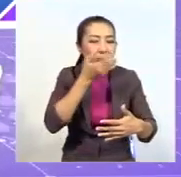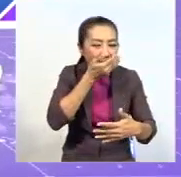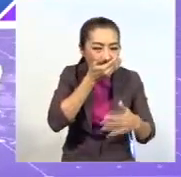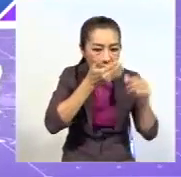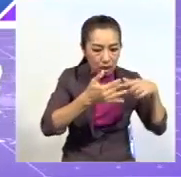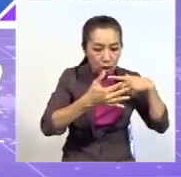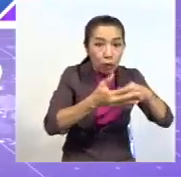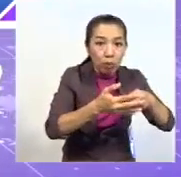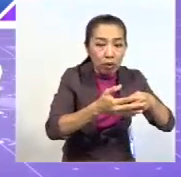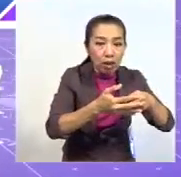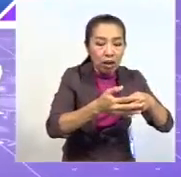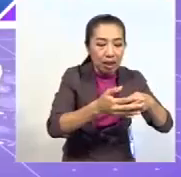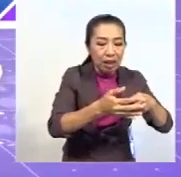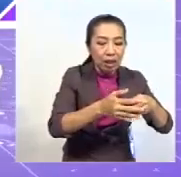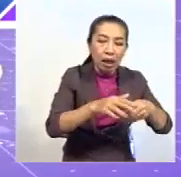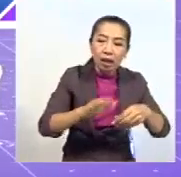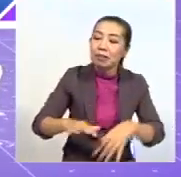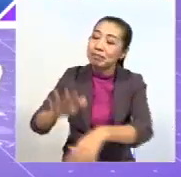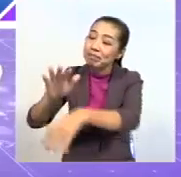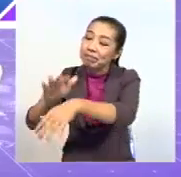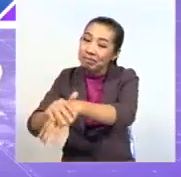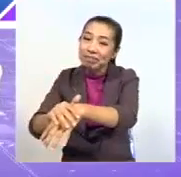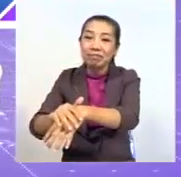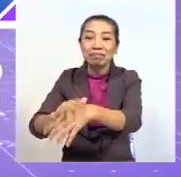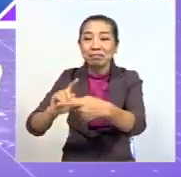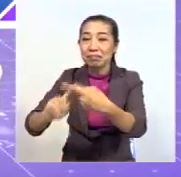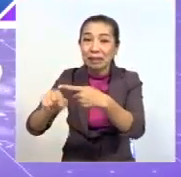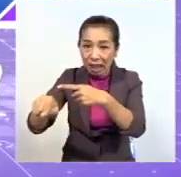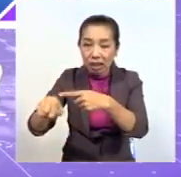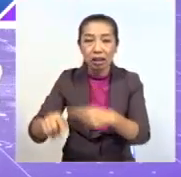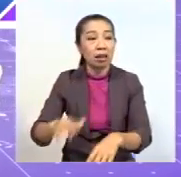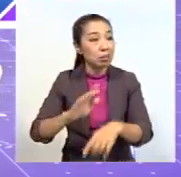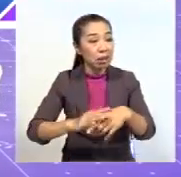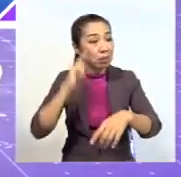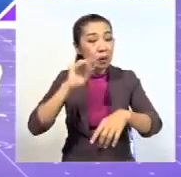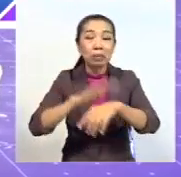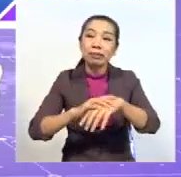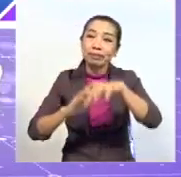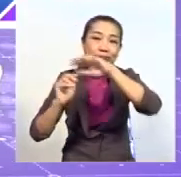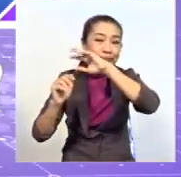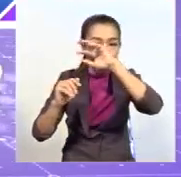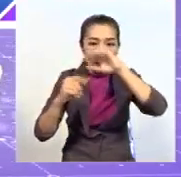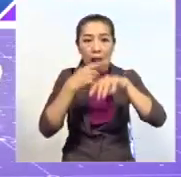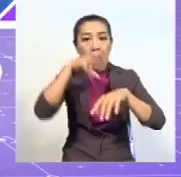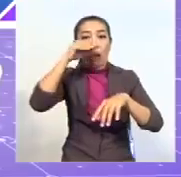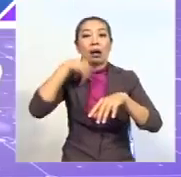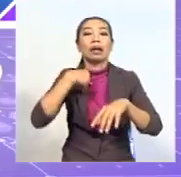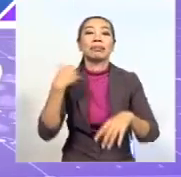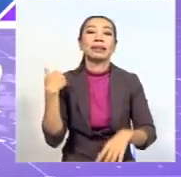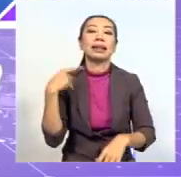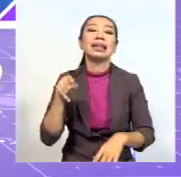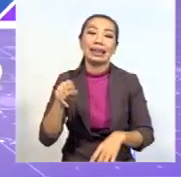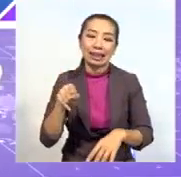าไปนะครับไม่ใช่หมายความว่าพอเราไปสัมผัสที่ผิวหนังเราแบบนี้มันจะติดแบบนี้ไม่ใช่นะครับทางด้านนี้นะครับทางด้านนี